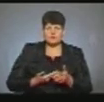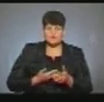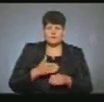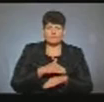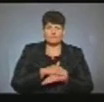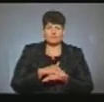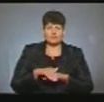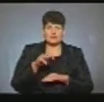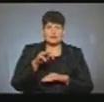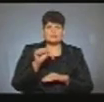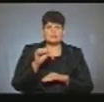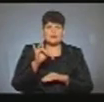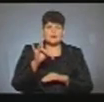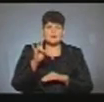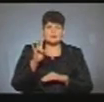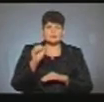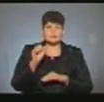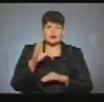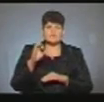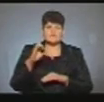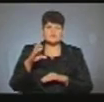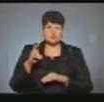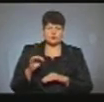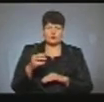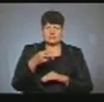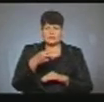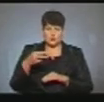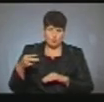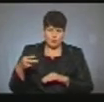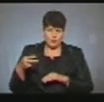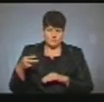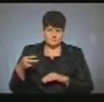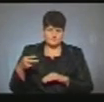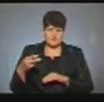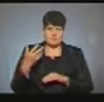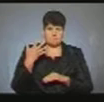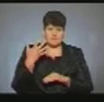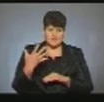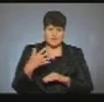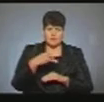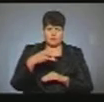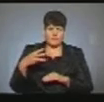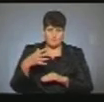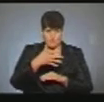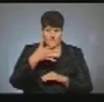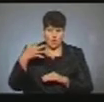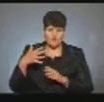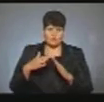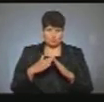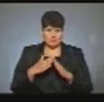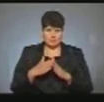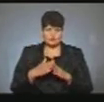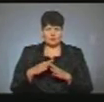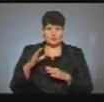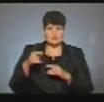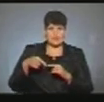вулиці Тарнавського на другому поверсі. П'ятиповерховий будинок. Всі